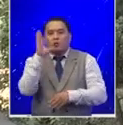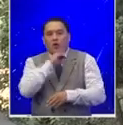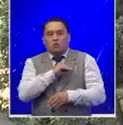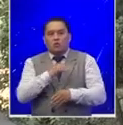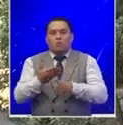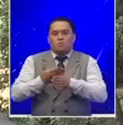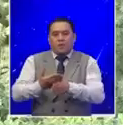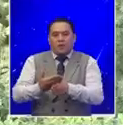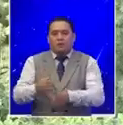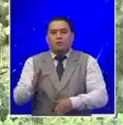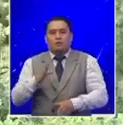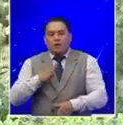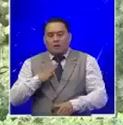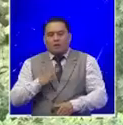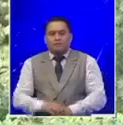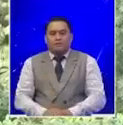тоже помогла.